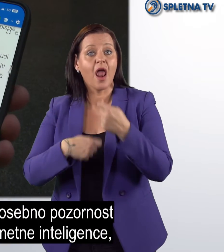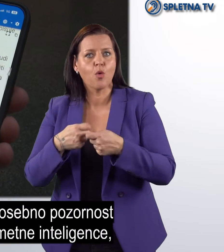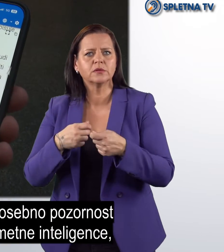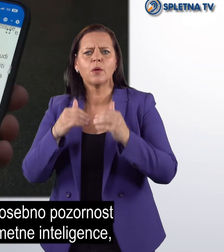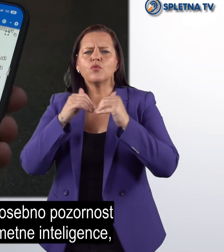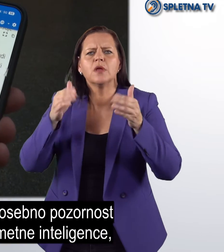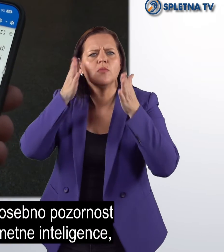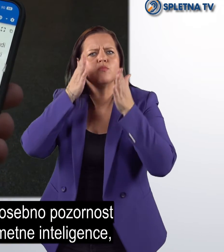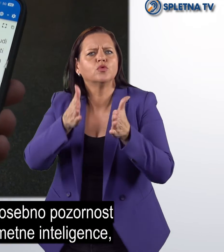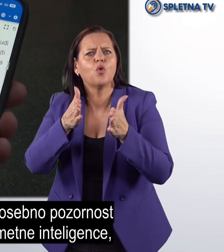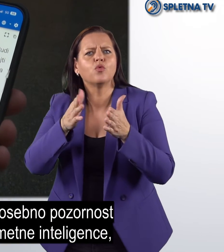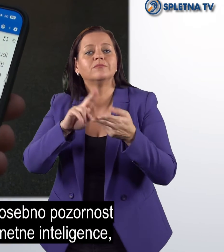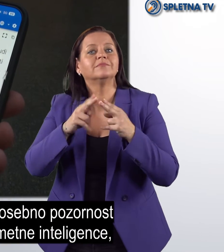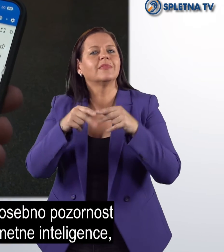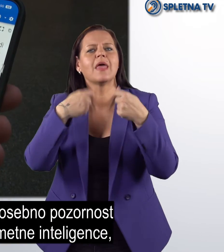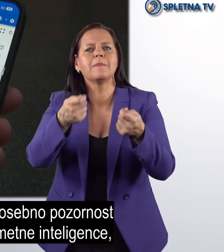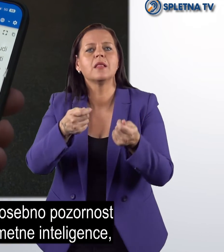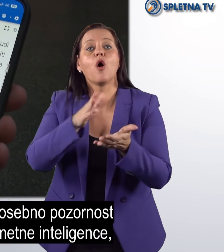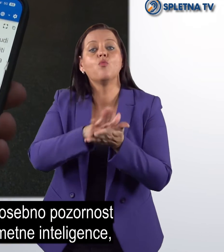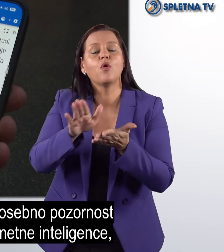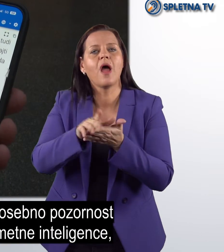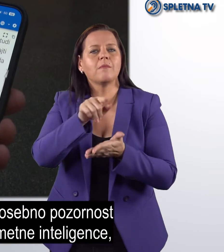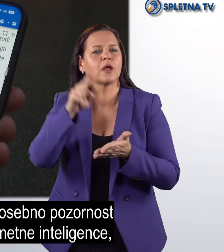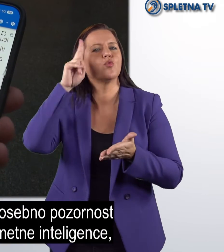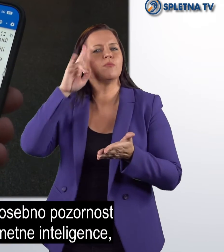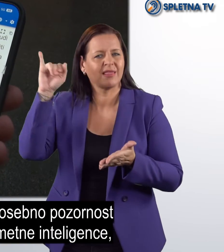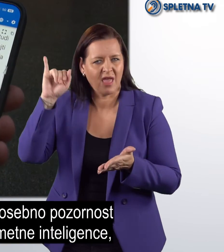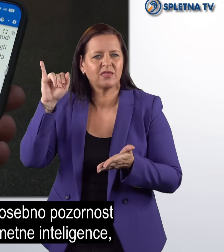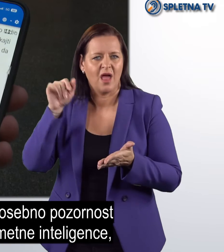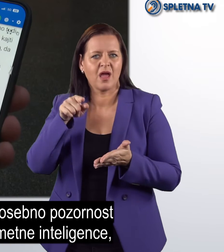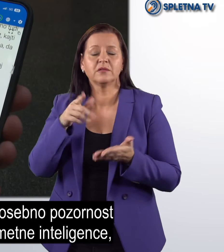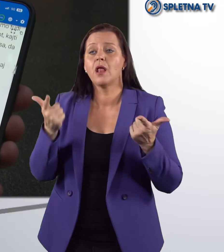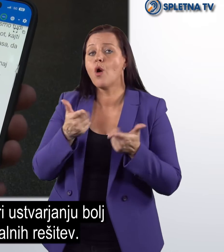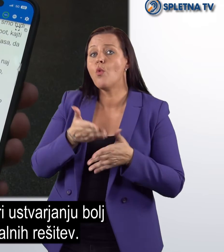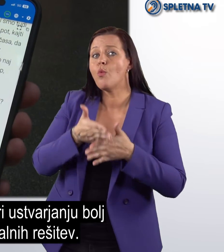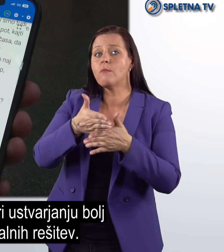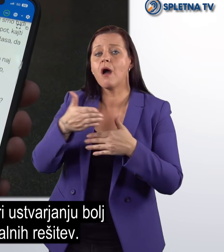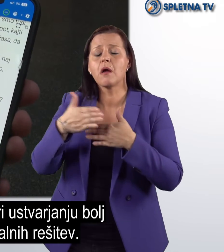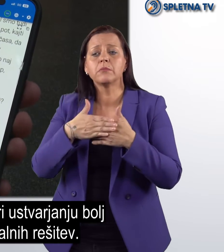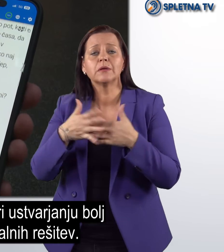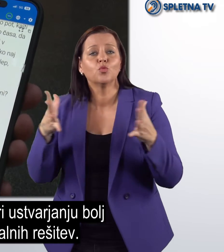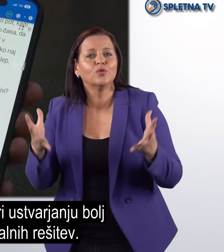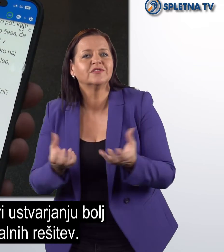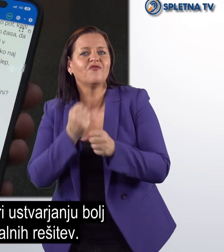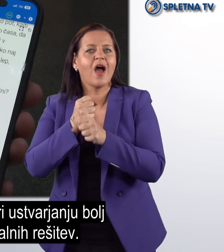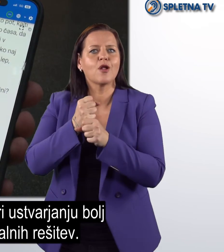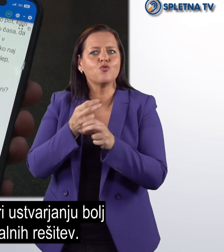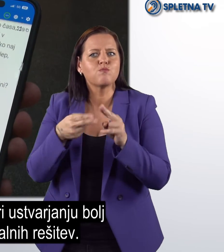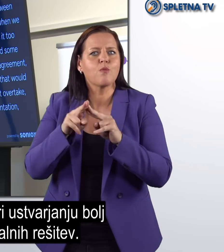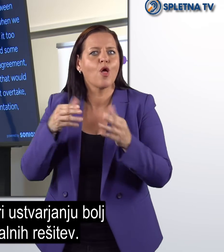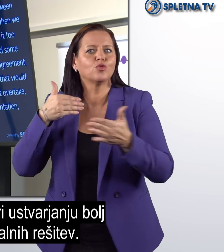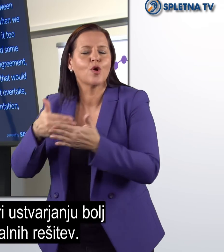Letos je delavnica posebno pozornost namenila uporabi umetne inteligence, ki lahko pomaga pri ustvarjanju